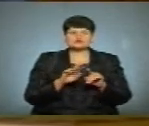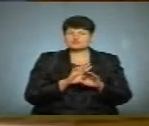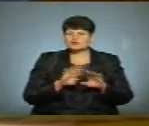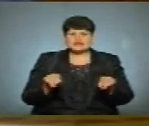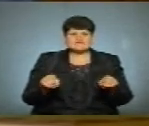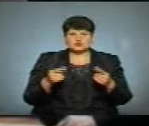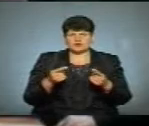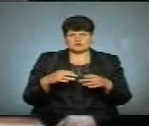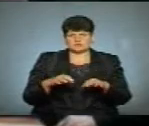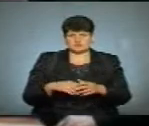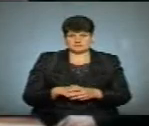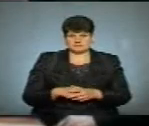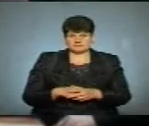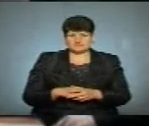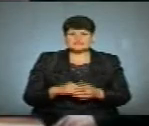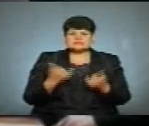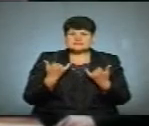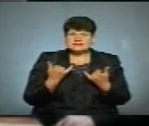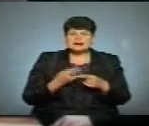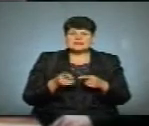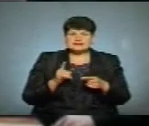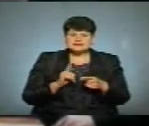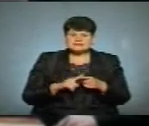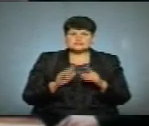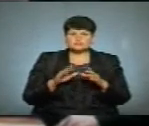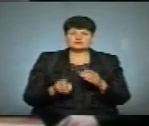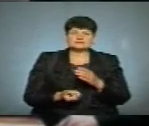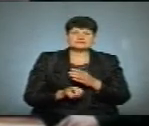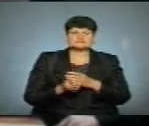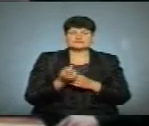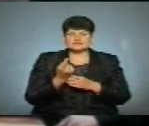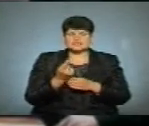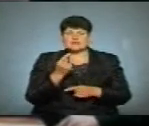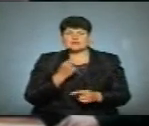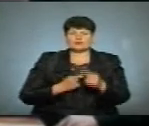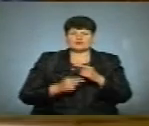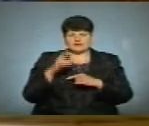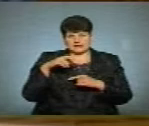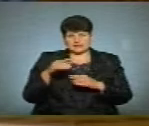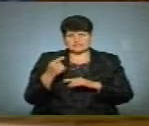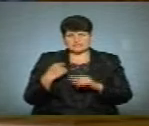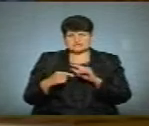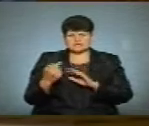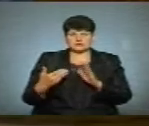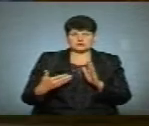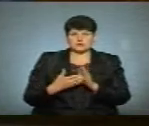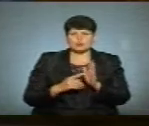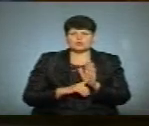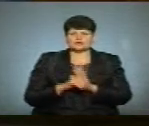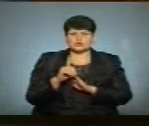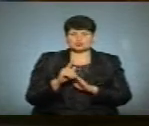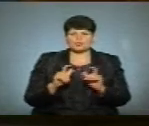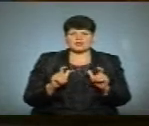відновлюють перевезення. Зараз це однозначно призведе до спалаху, який верне країну назад до початку